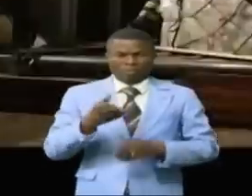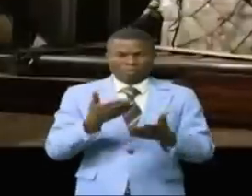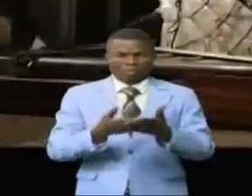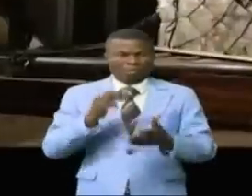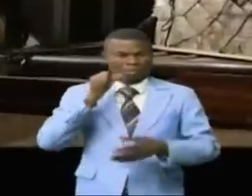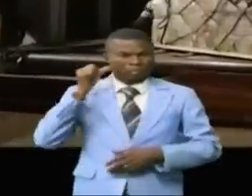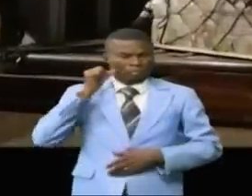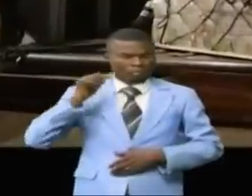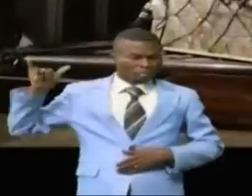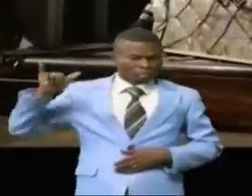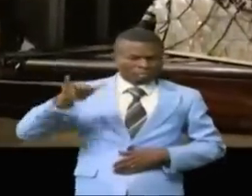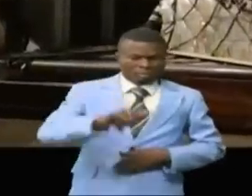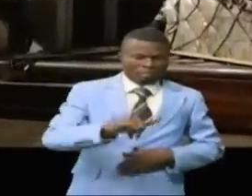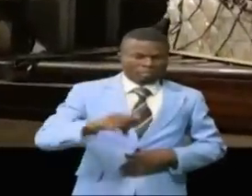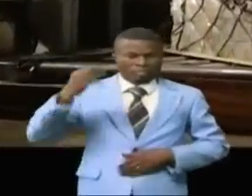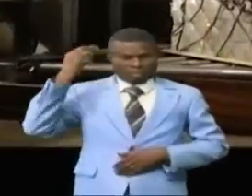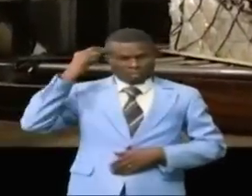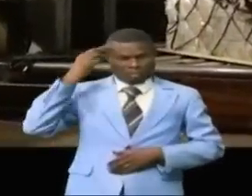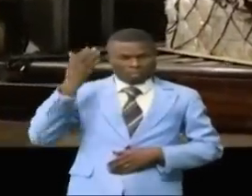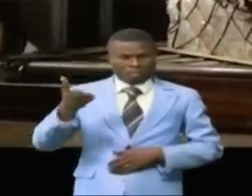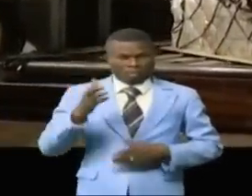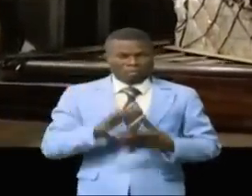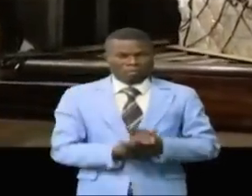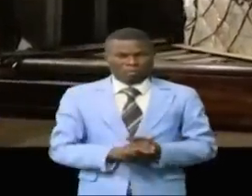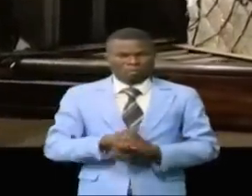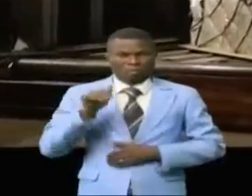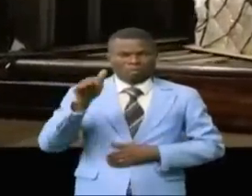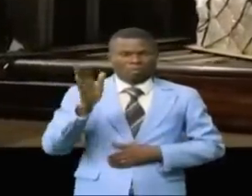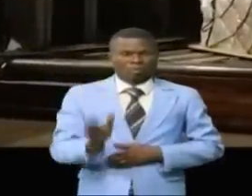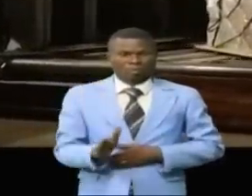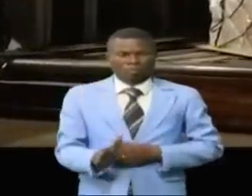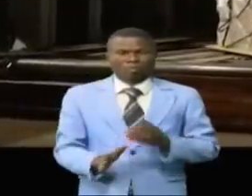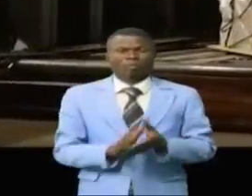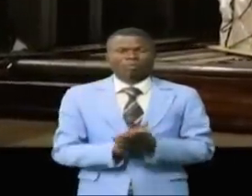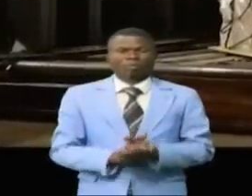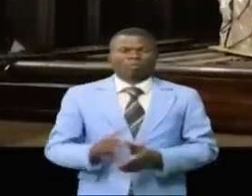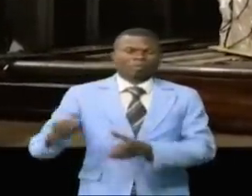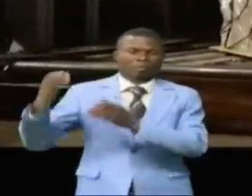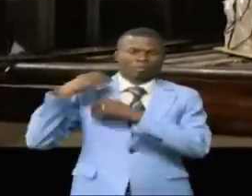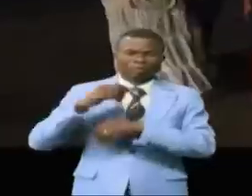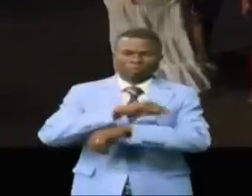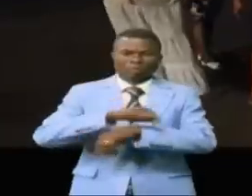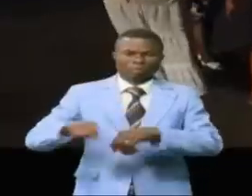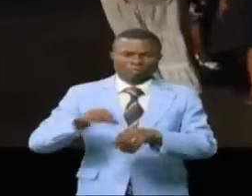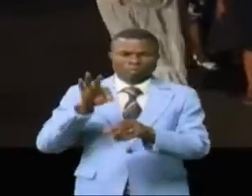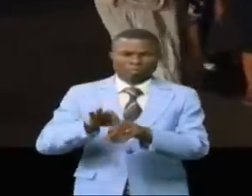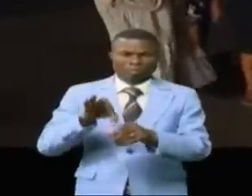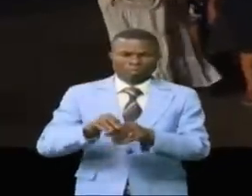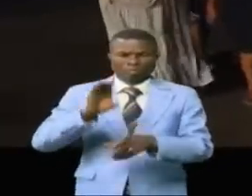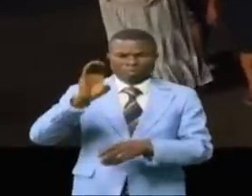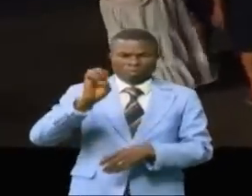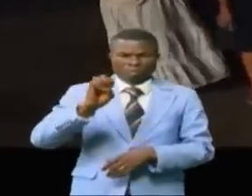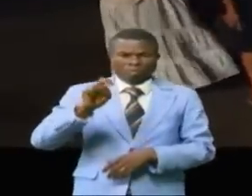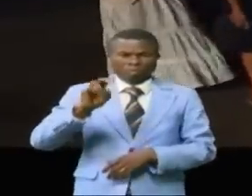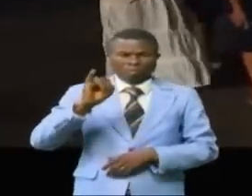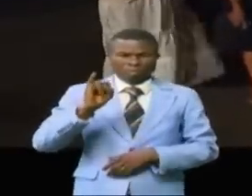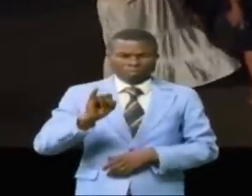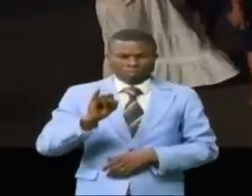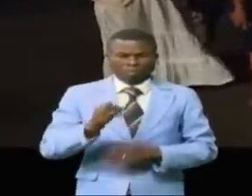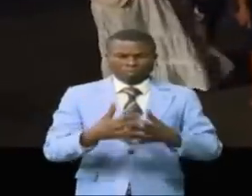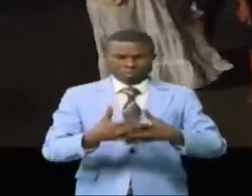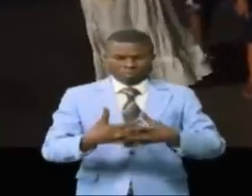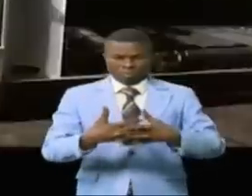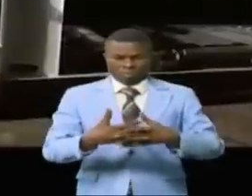à l'aéroport international de Ndili par le directeur de la logistique de la Commission électorale nationale indépendante, Hilaire Kambalé. Ce